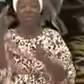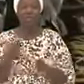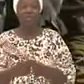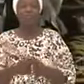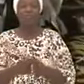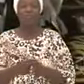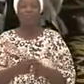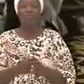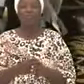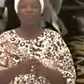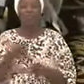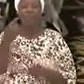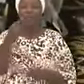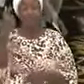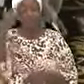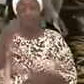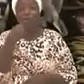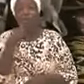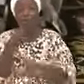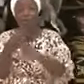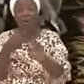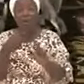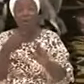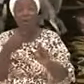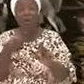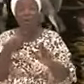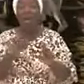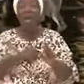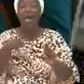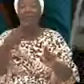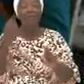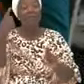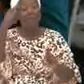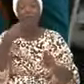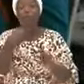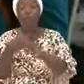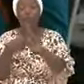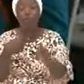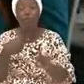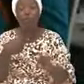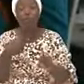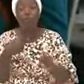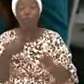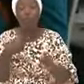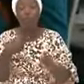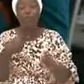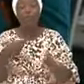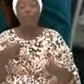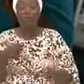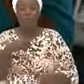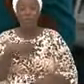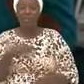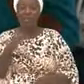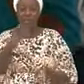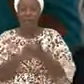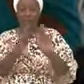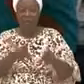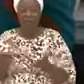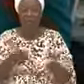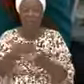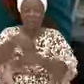pour qui j'ai des poux qui est ce qu'il est là ce soir